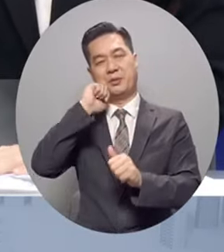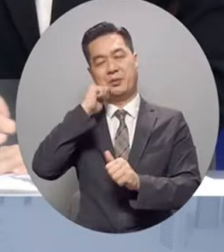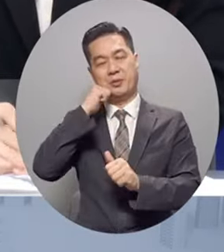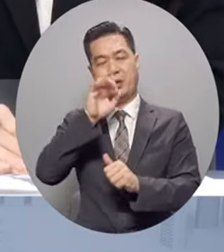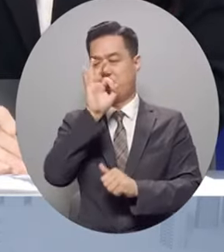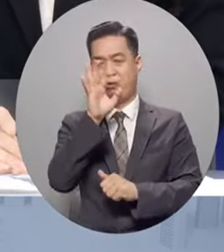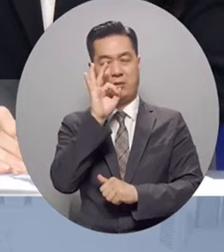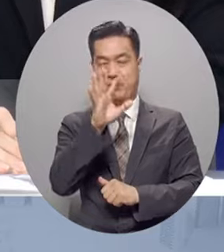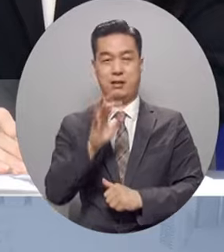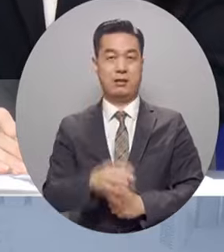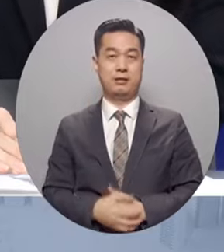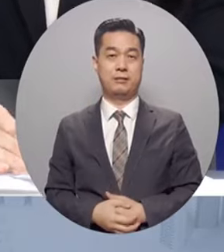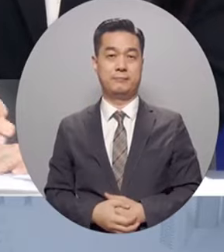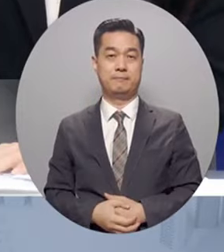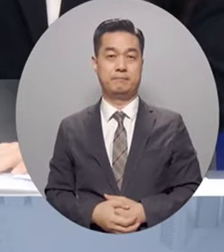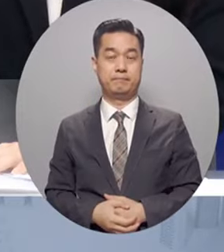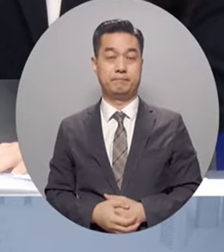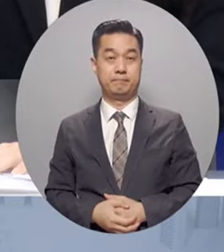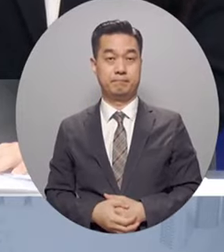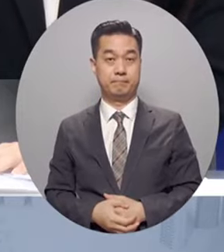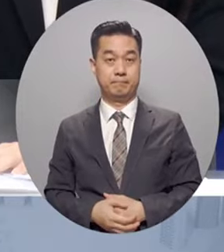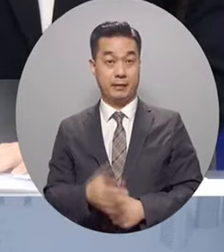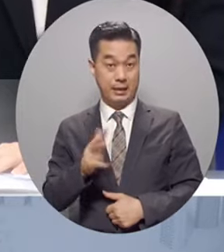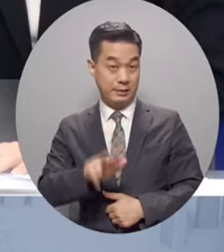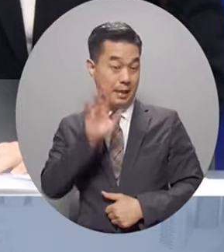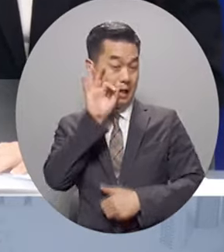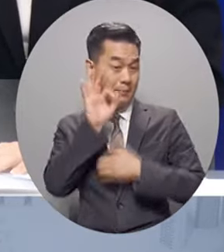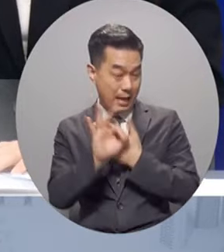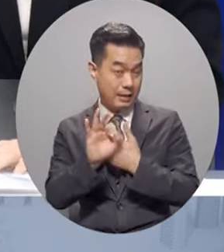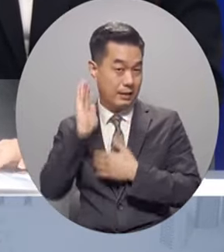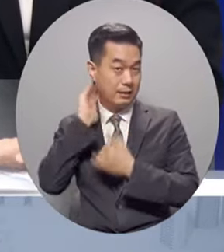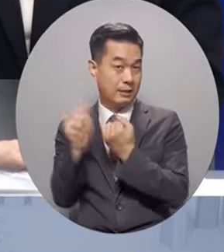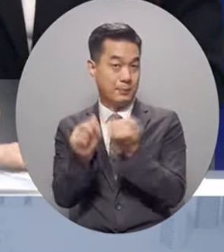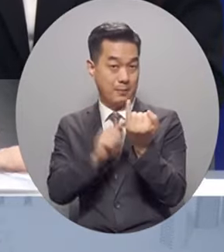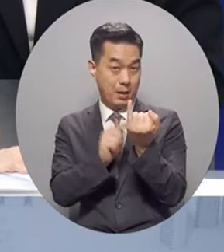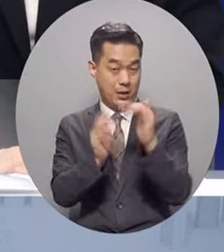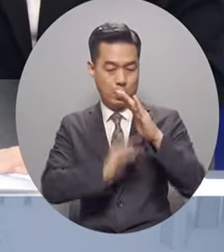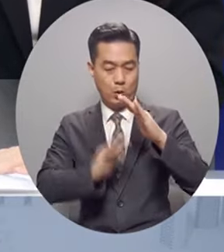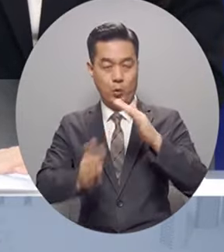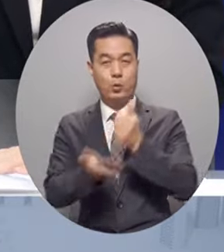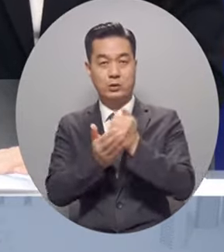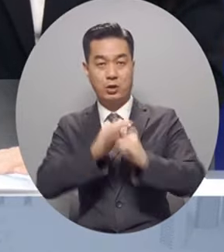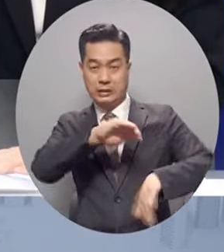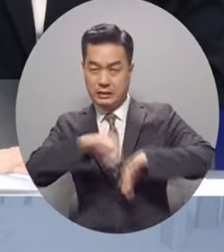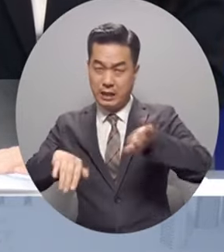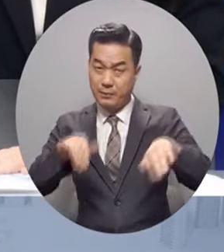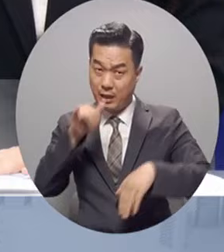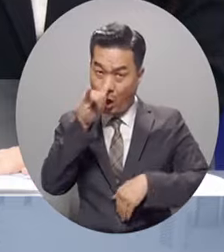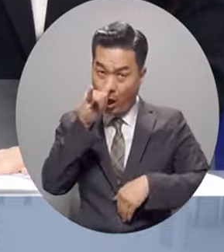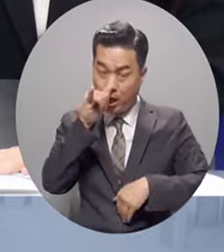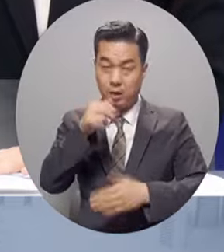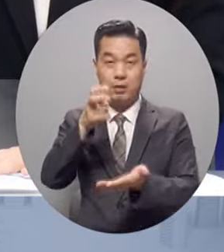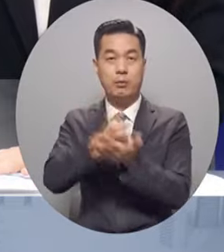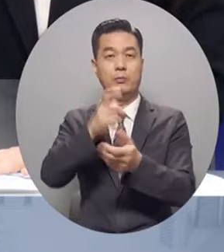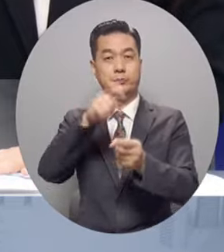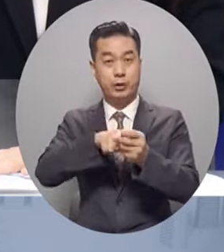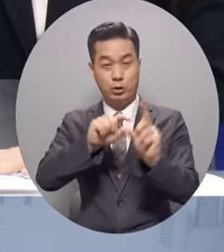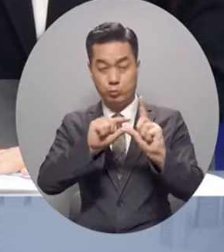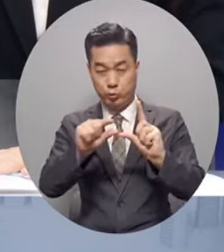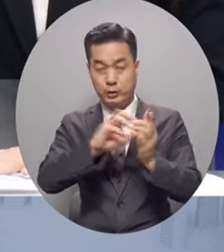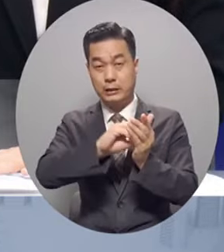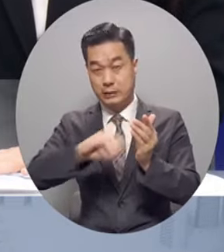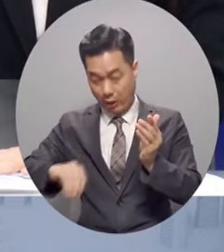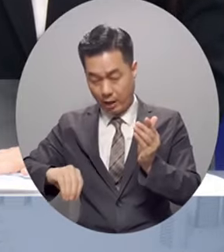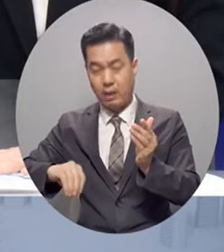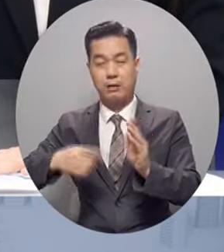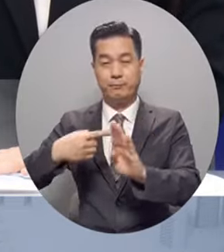불가능합니다 예 아 그렇지만은 만약에 김여사가 정말 공천에 개입했다면 법적인 부분을 떠나서